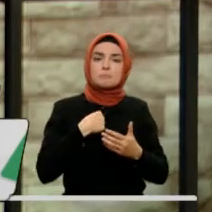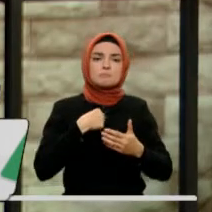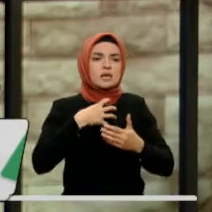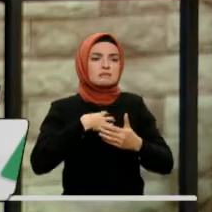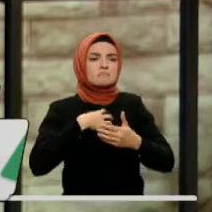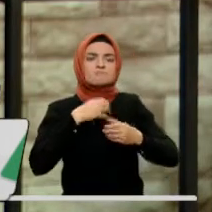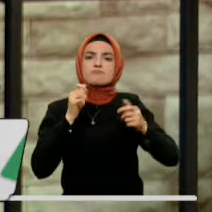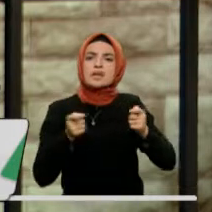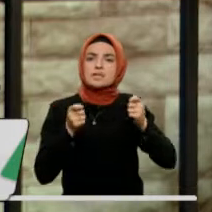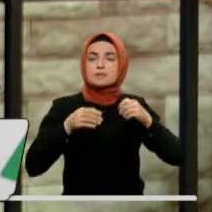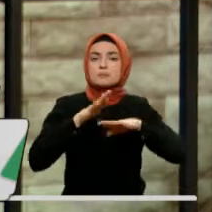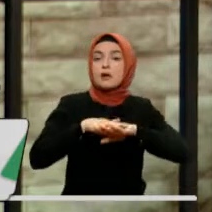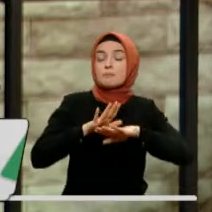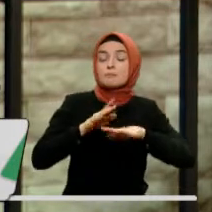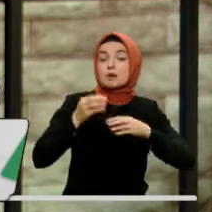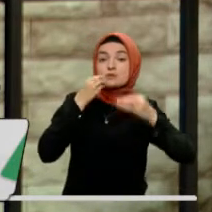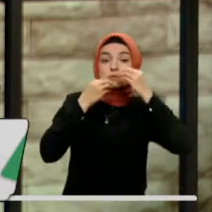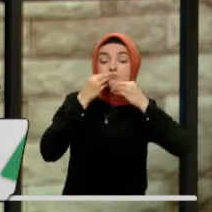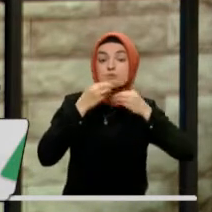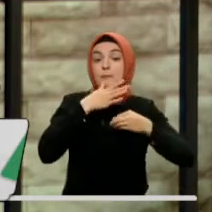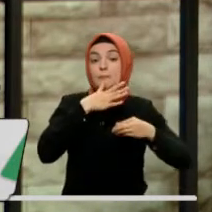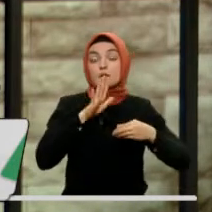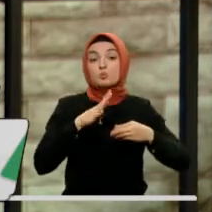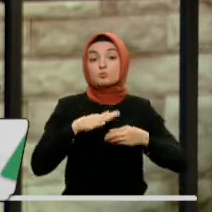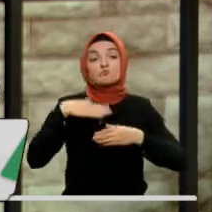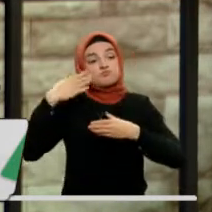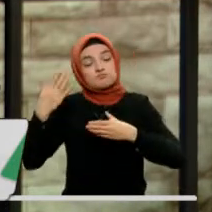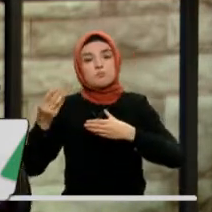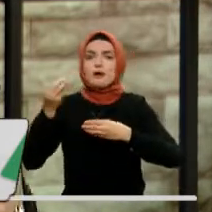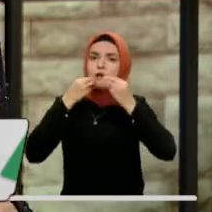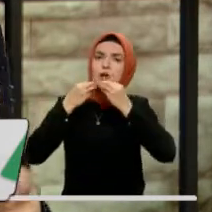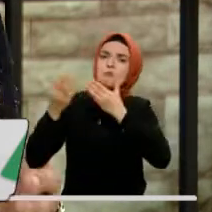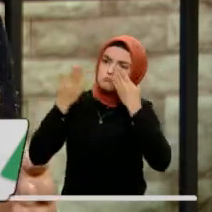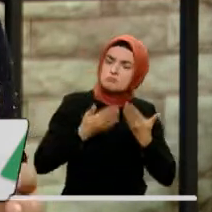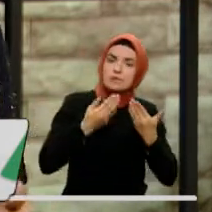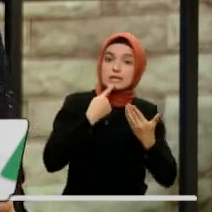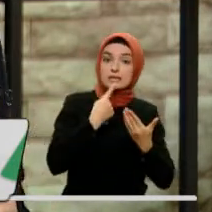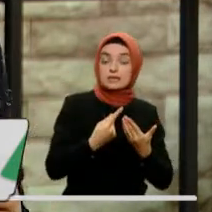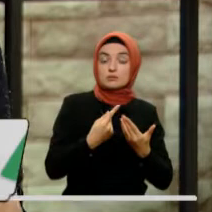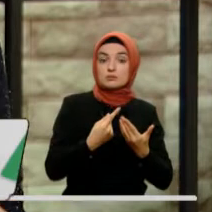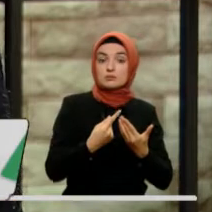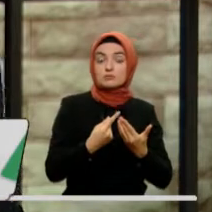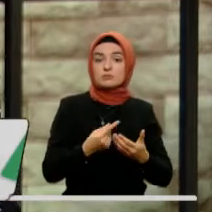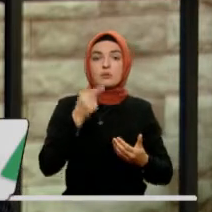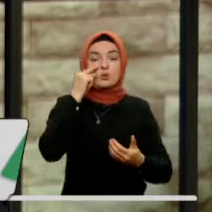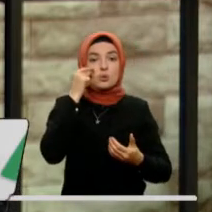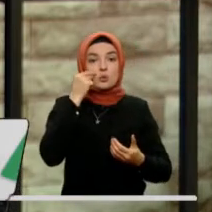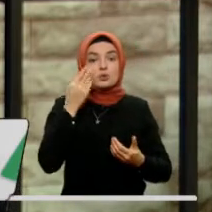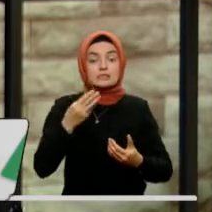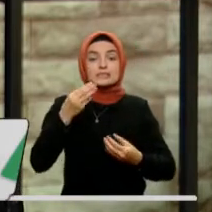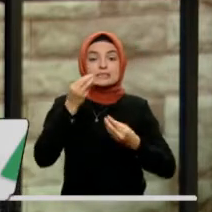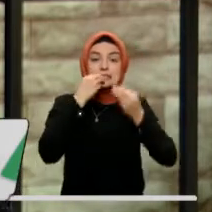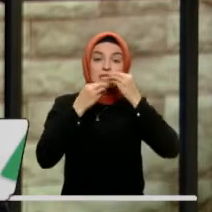yapamam. Yani yemek yapmayı bilmiyorum. Dışarıdan yemek gelsin istiyorum. Şimdi delikanlı da evde yemek kültürünü